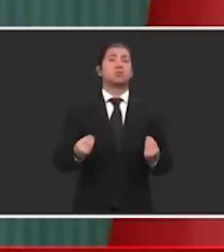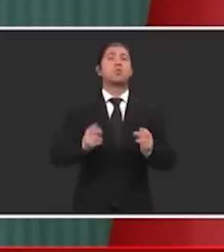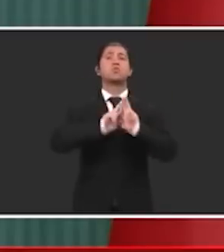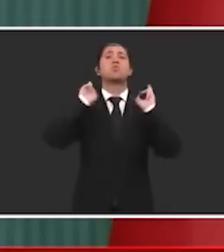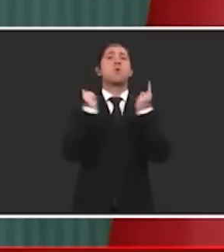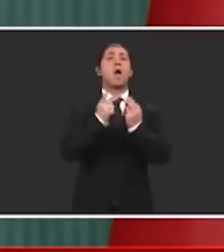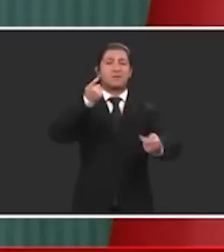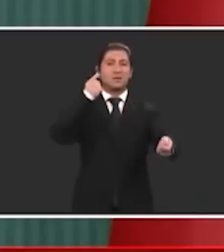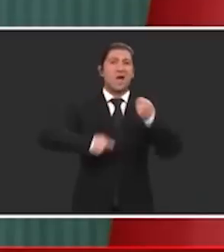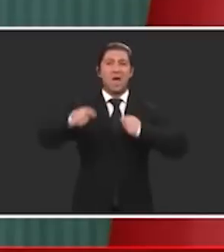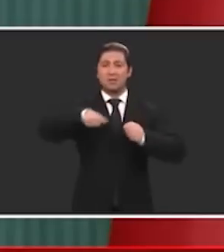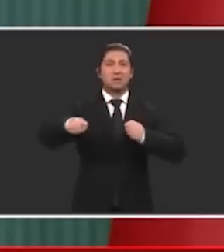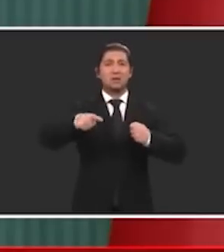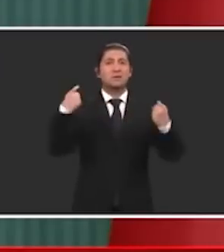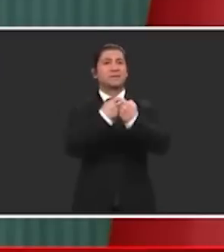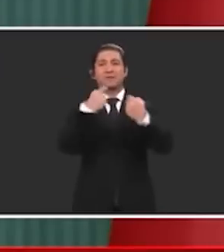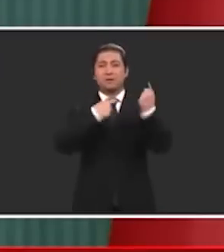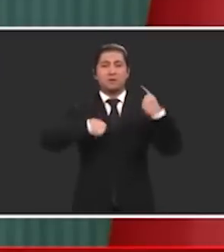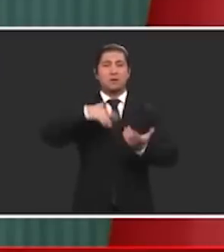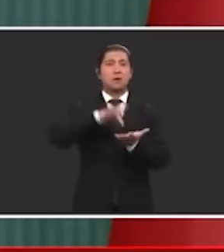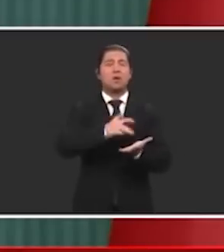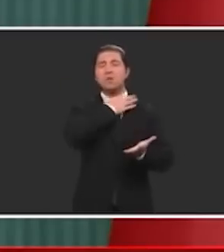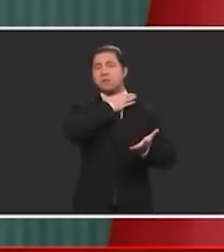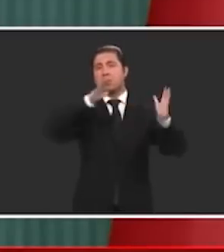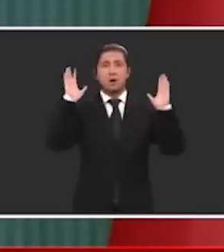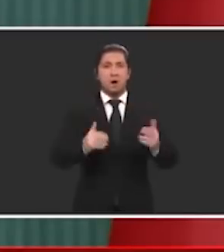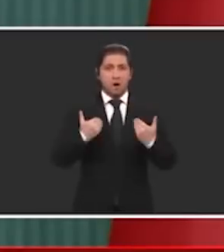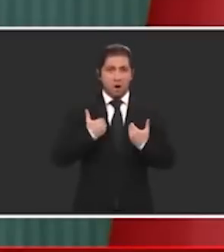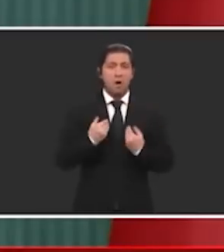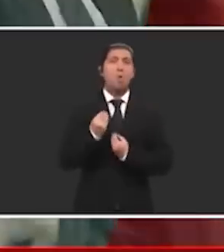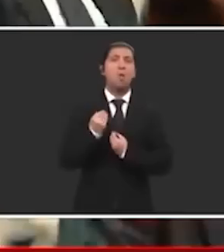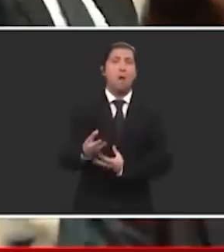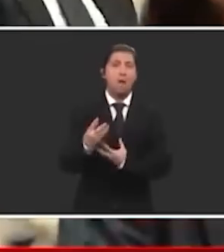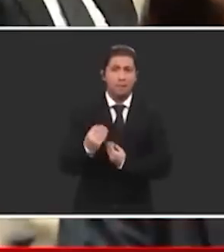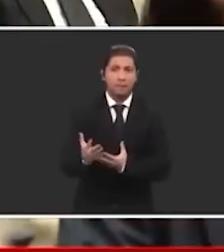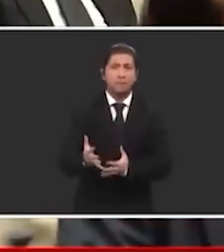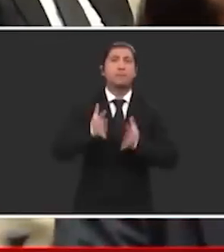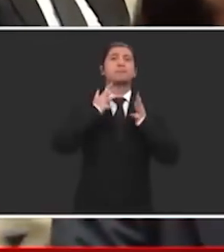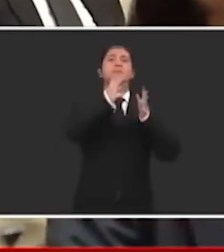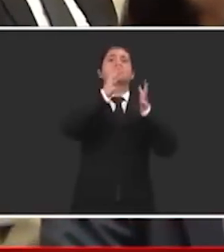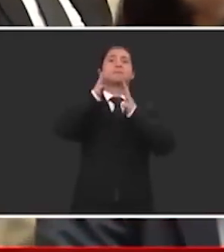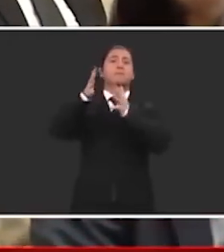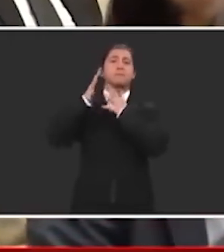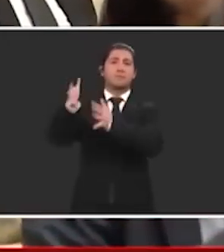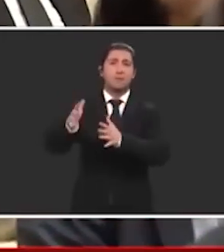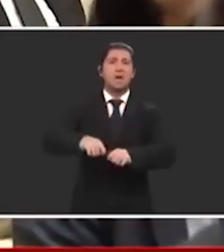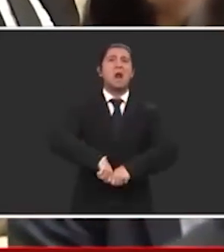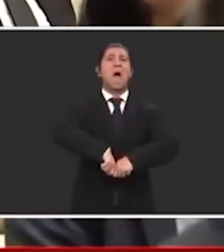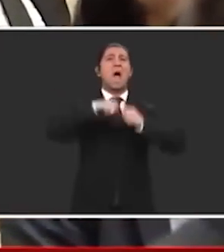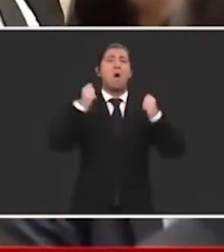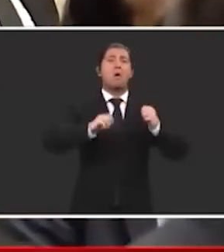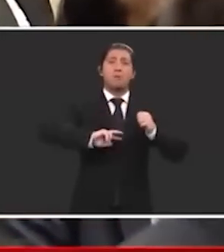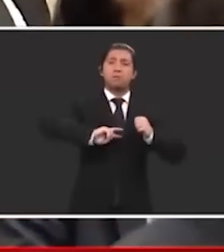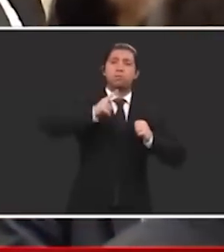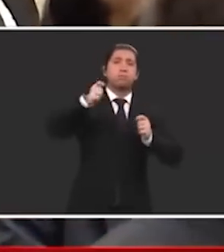Küresel ticaret çekişmelerinin ortasında kaldık. Üretimimizi ve ihracatımızı rekor